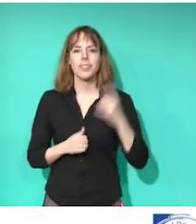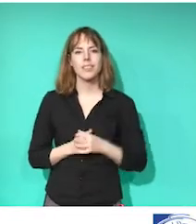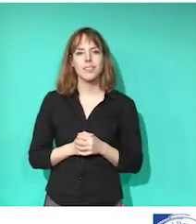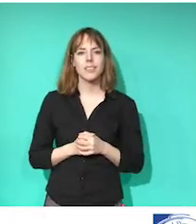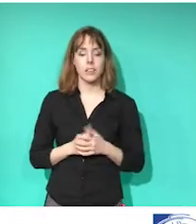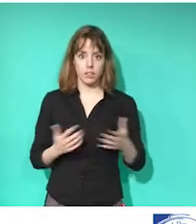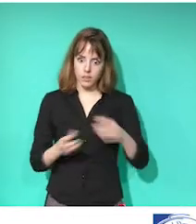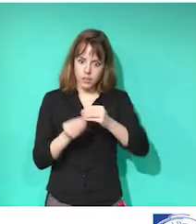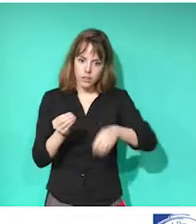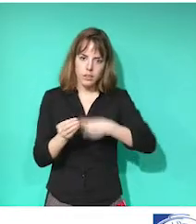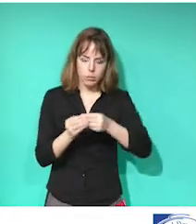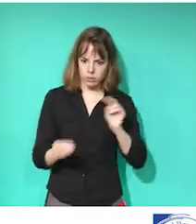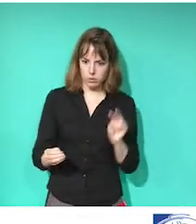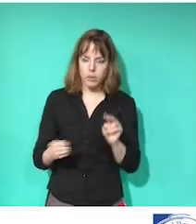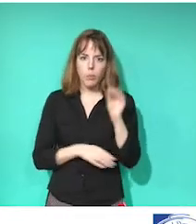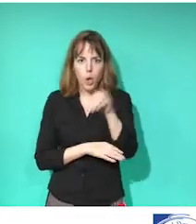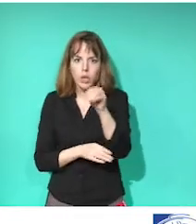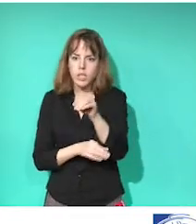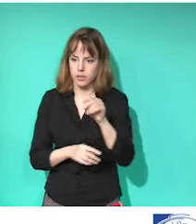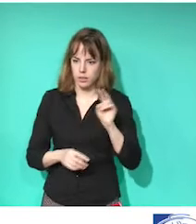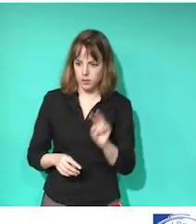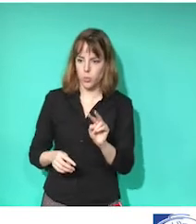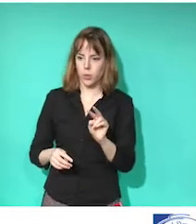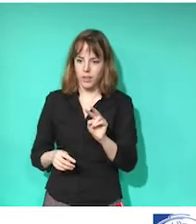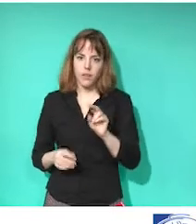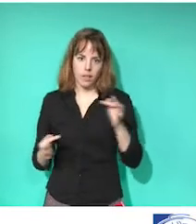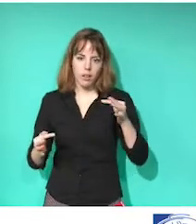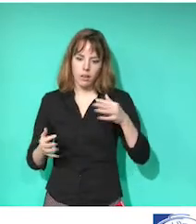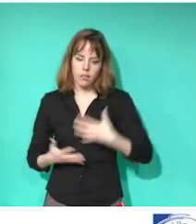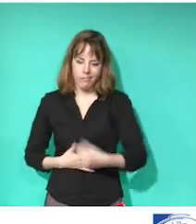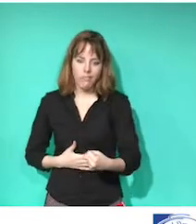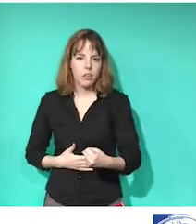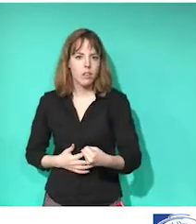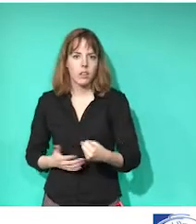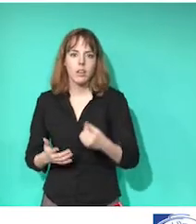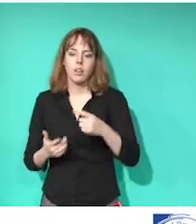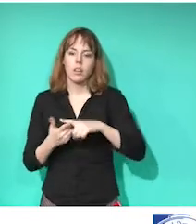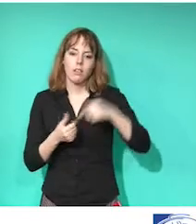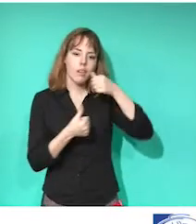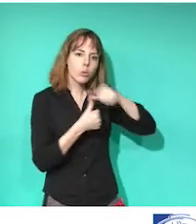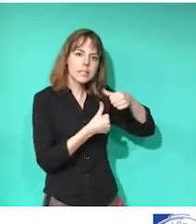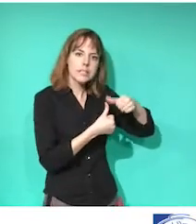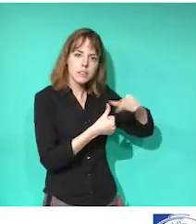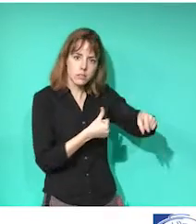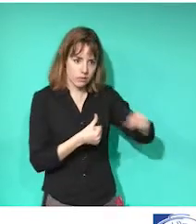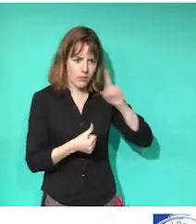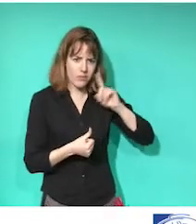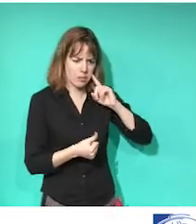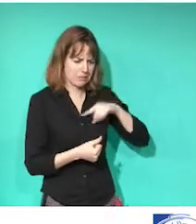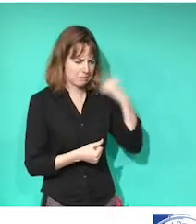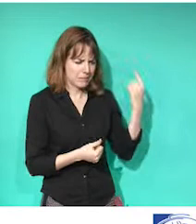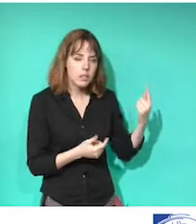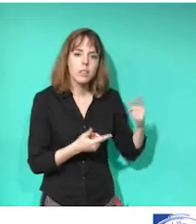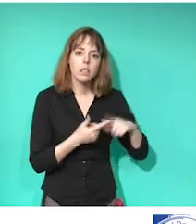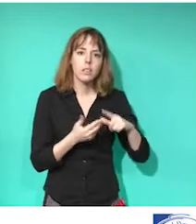hein, quand on voit le mouvement en Pologne pour les questions d'IVG, quand on voit les mouvements en Argentine pour les meurtres des femmes, en